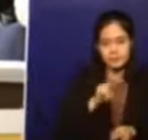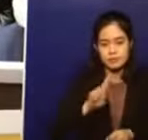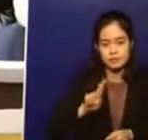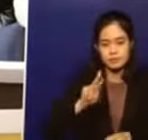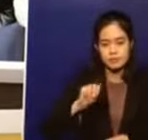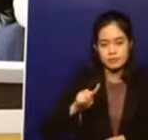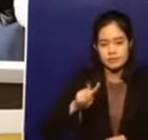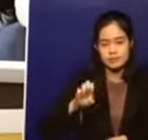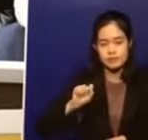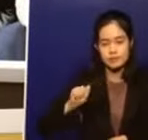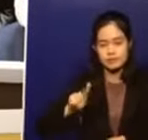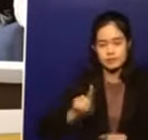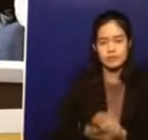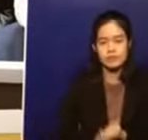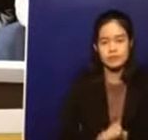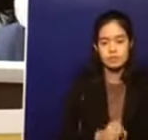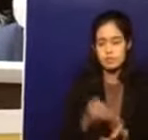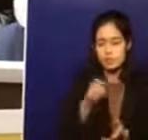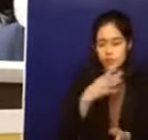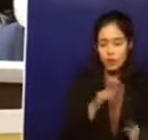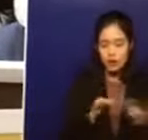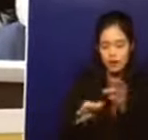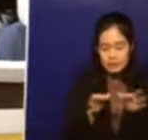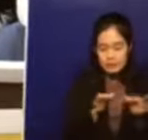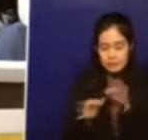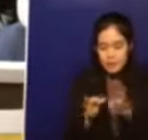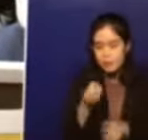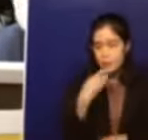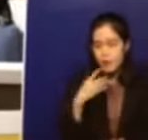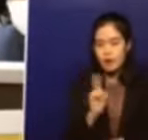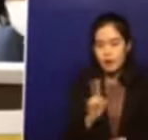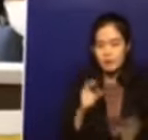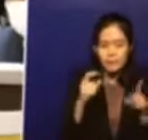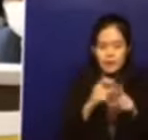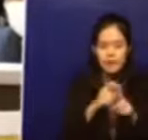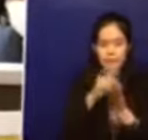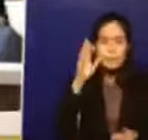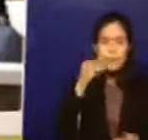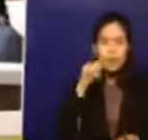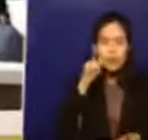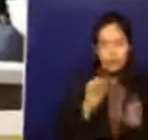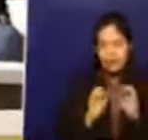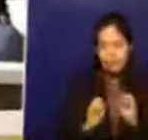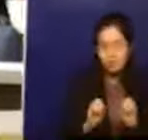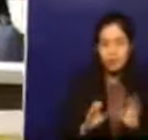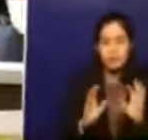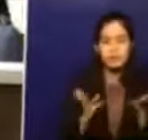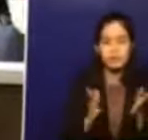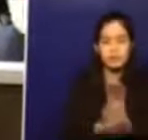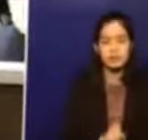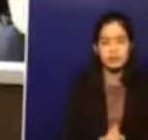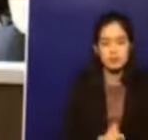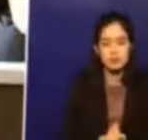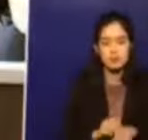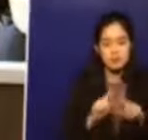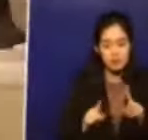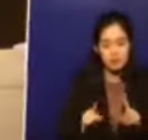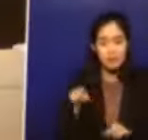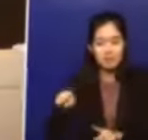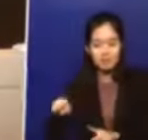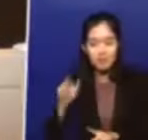ที่บอกที่ผู้อภิปรายบอกว่าที่ดิฉันใช้คำพูดว่าพ่อแม่ไม่สั่งสอนอย่างนั้นดิฉันขอบอกว่าท่านคงพ่อแม่ของท่านคงสั่งสอน